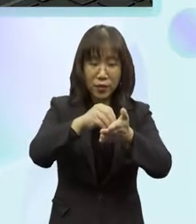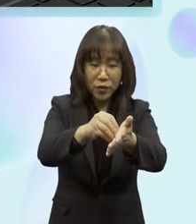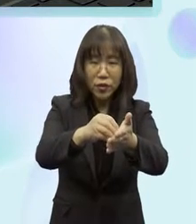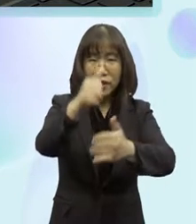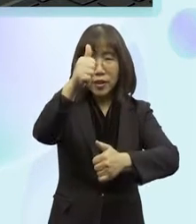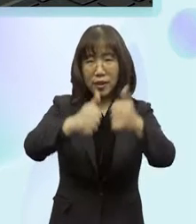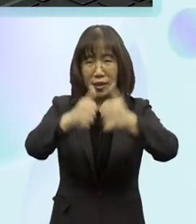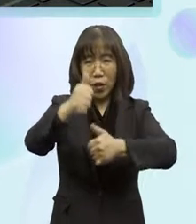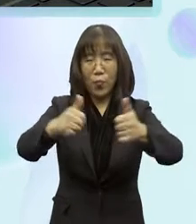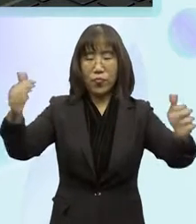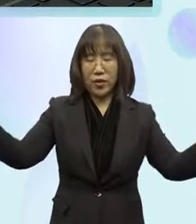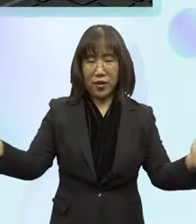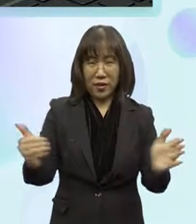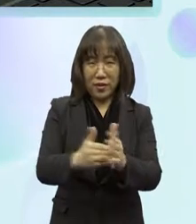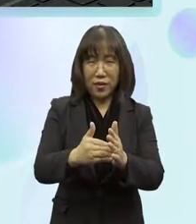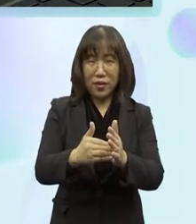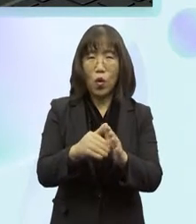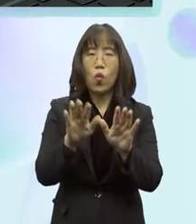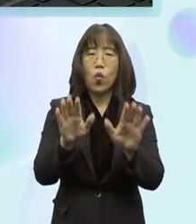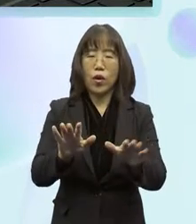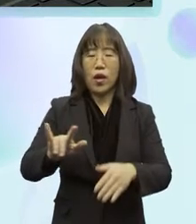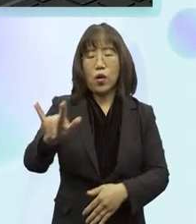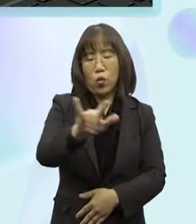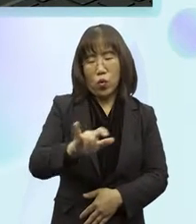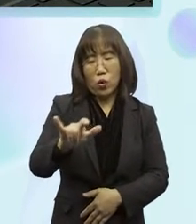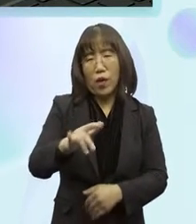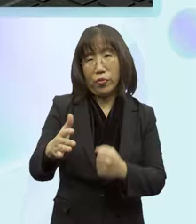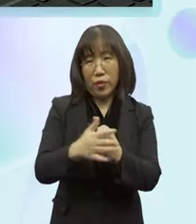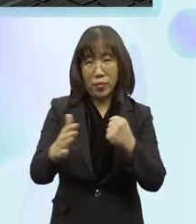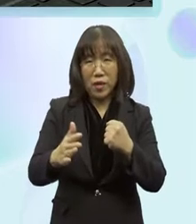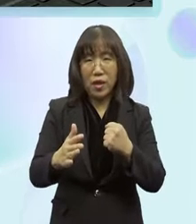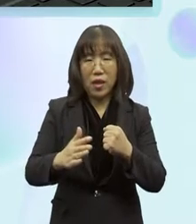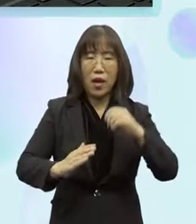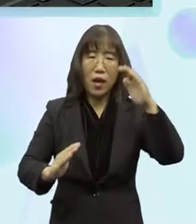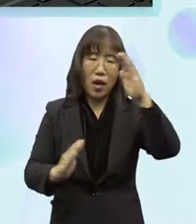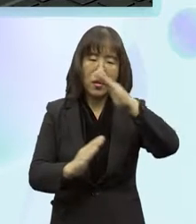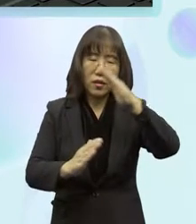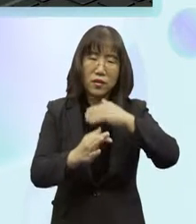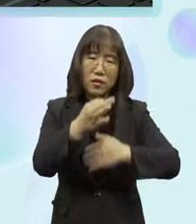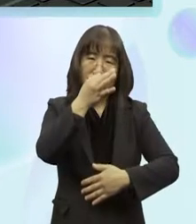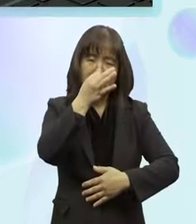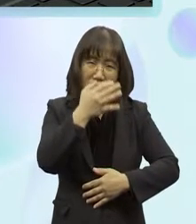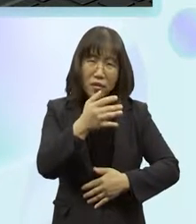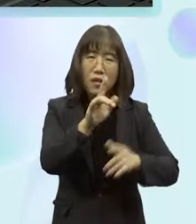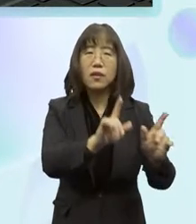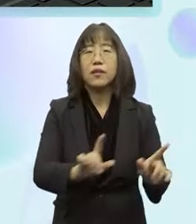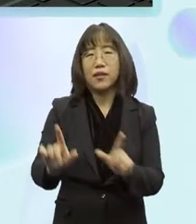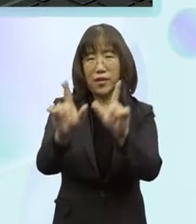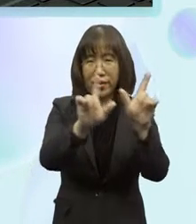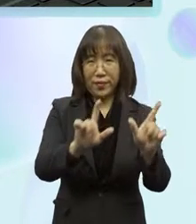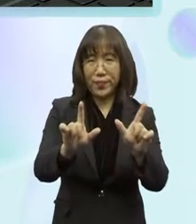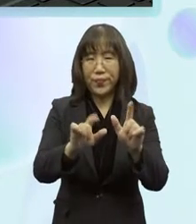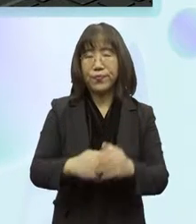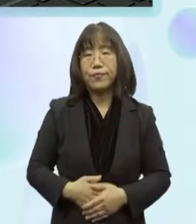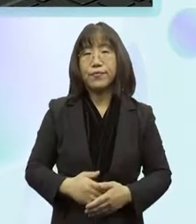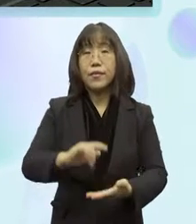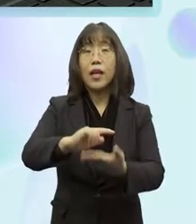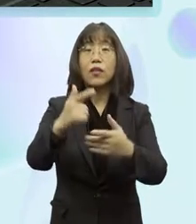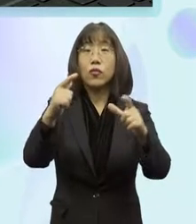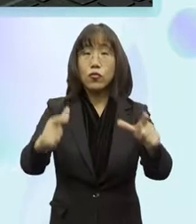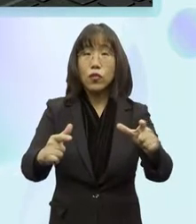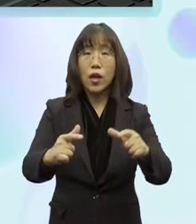대학 수학 능력 시험이 끝이 났습니다. 하지만 올해는 코로나로 수험생들이 유난히 힘든 시기를